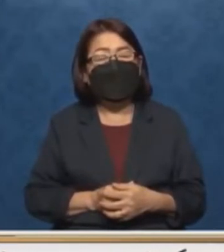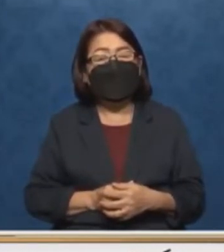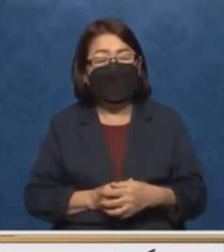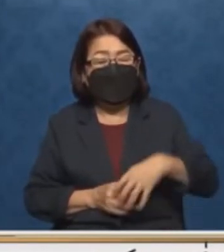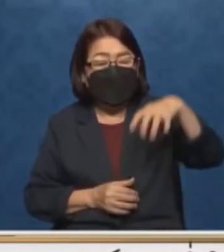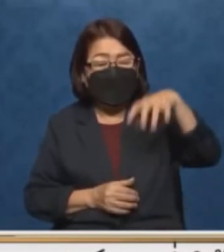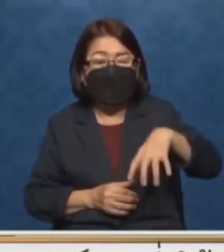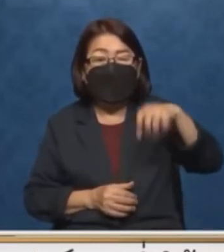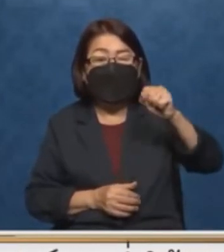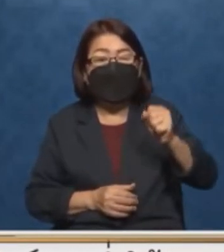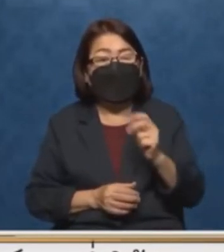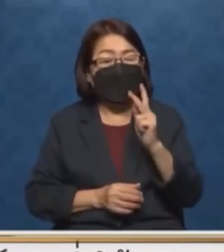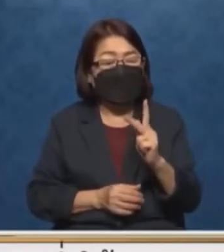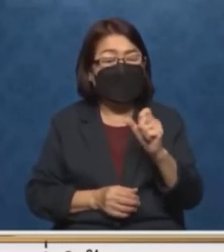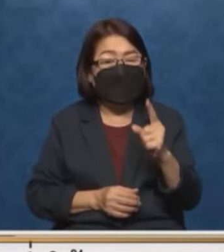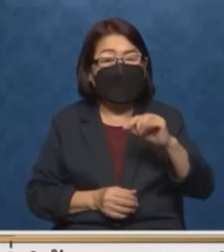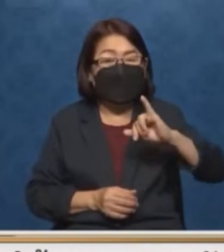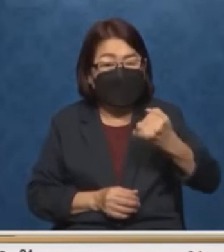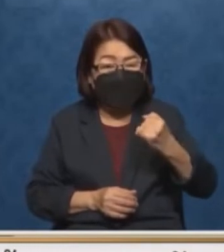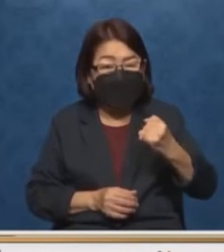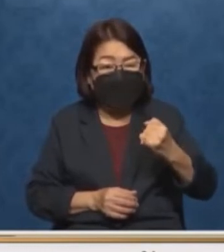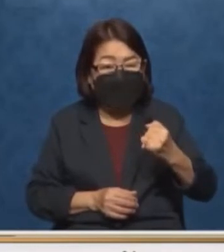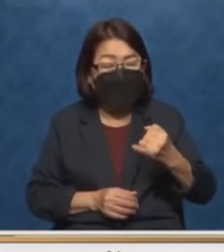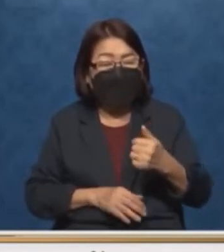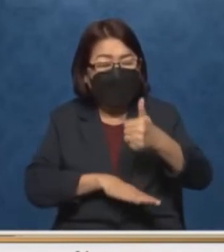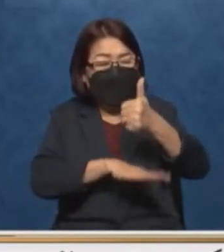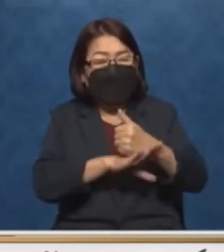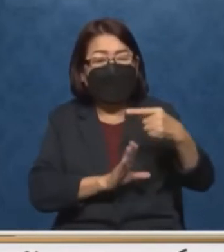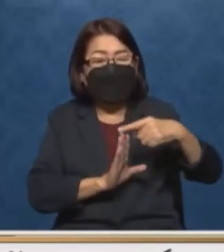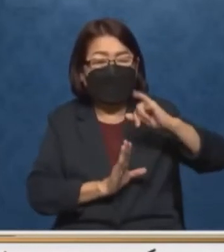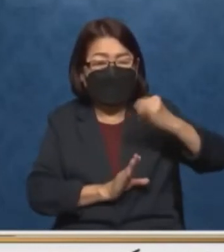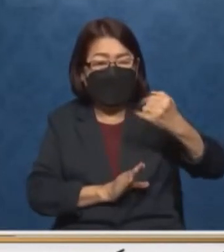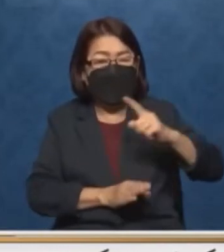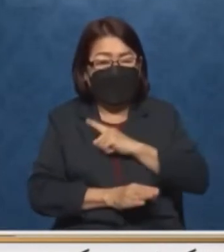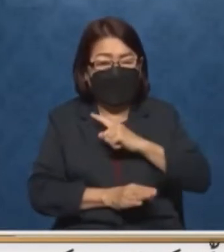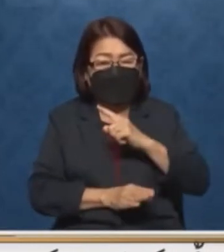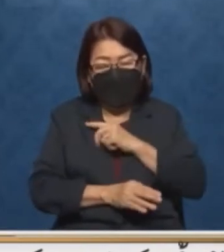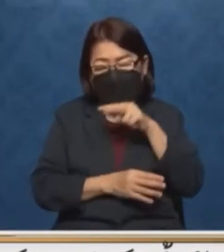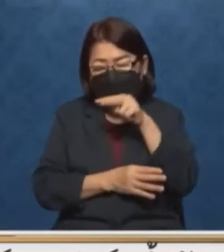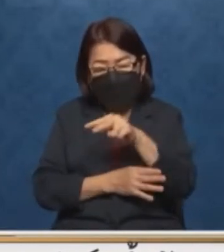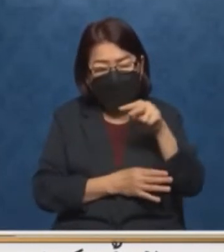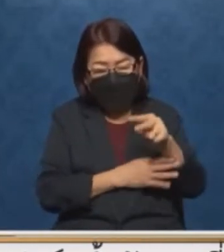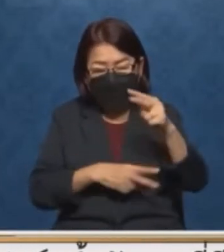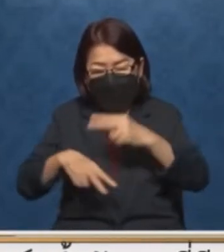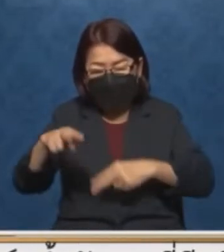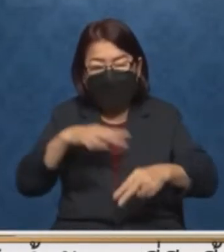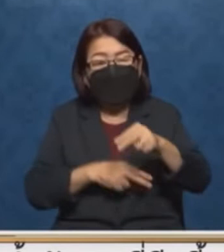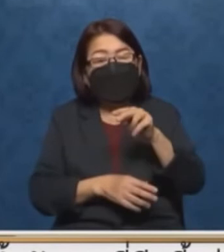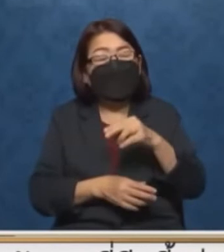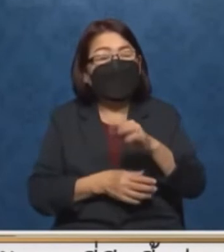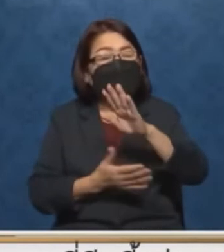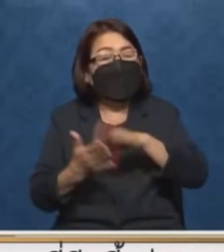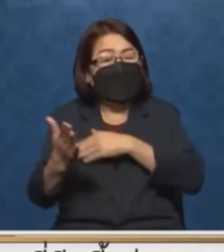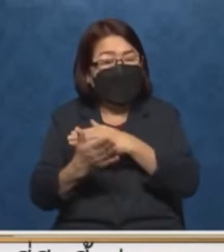เป็นบุคคลที่มีอำนาจสูงสุดในจังหวัดที่จะคอยแก้ไขปัญหาและกำกับด้านนโยบายแต่การ